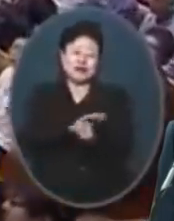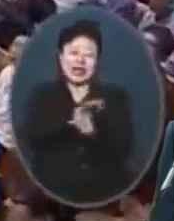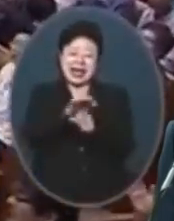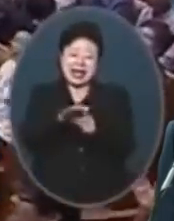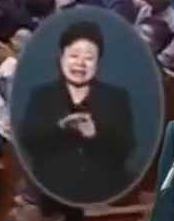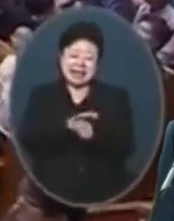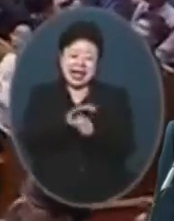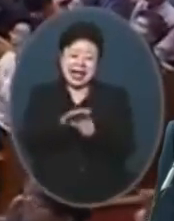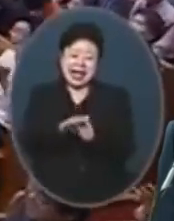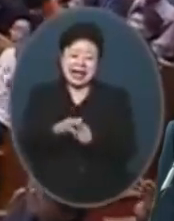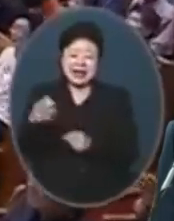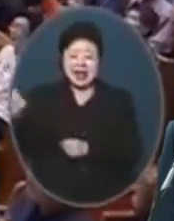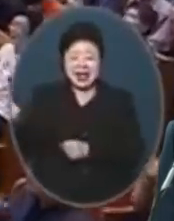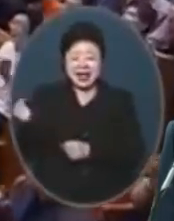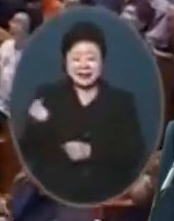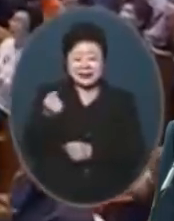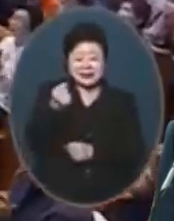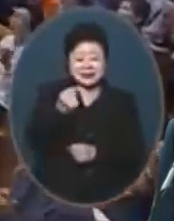구주의